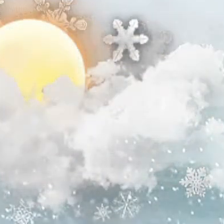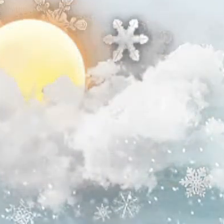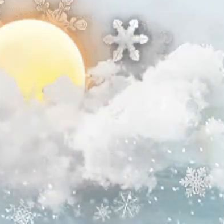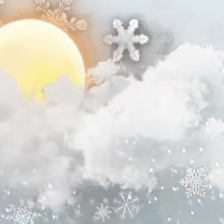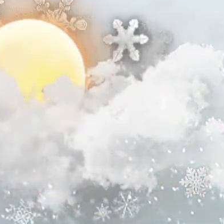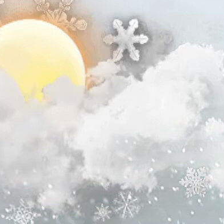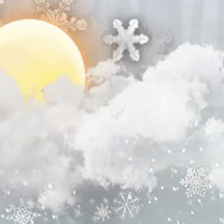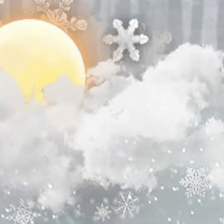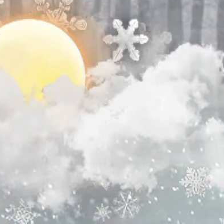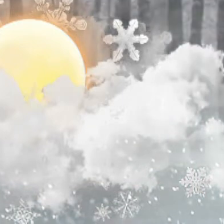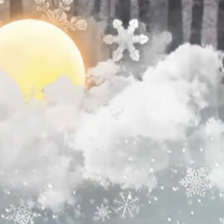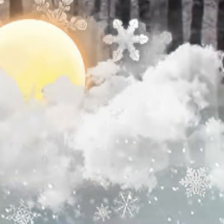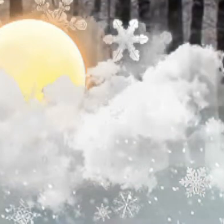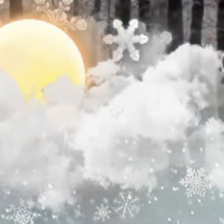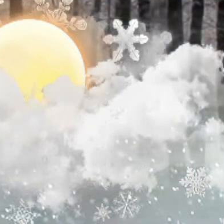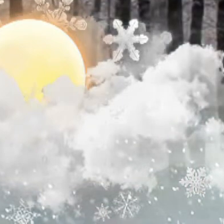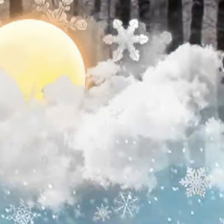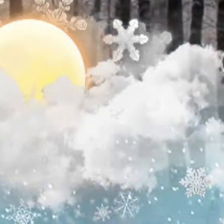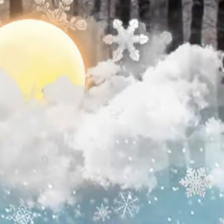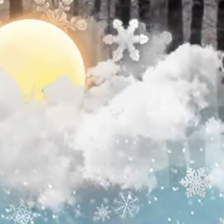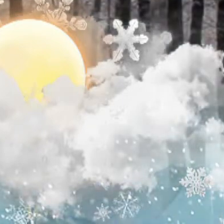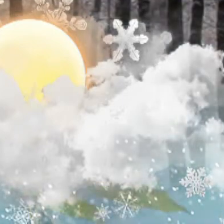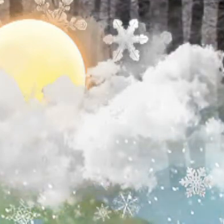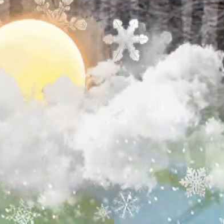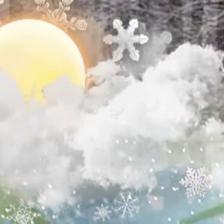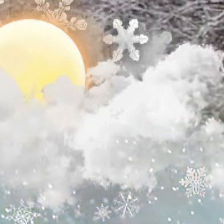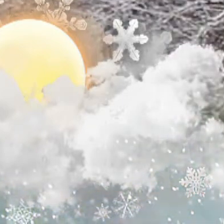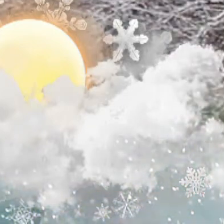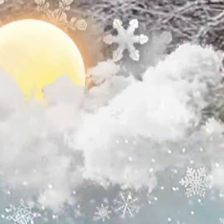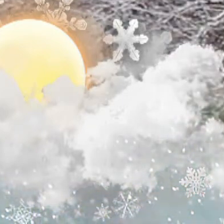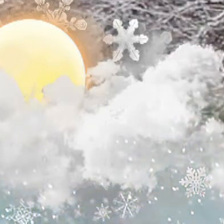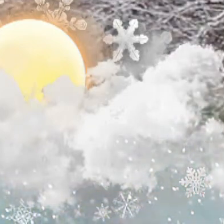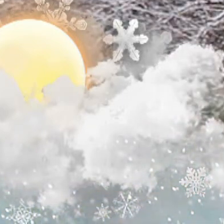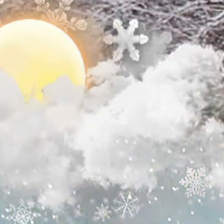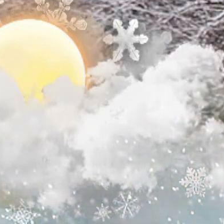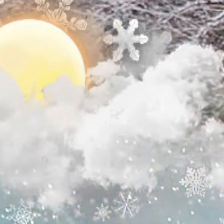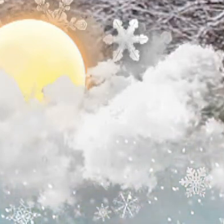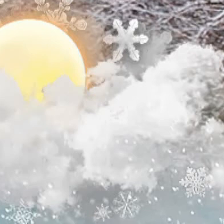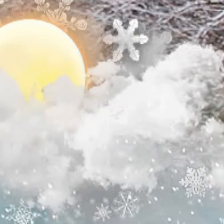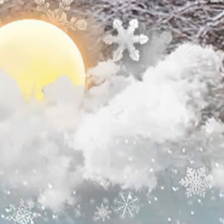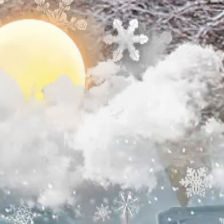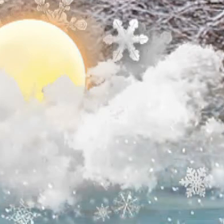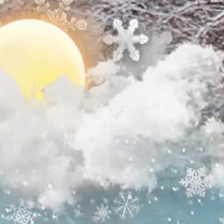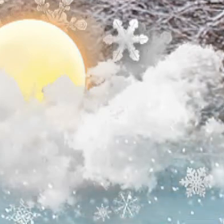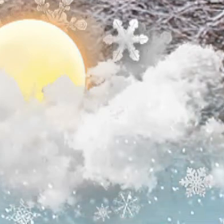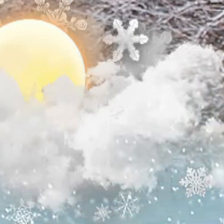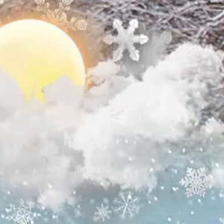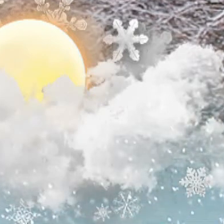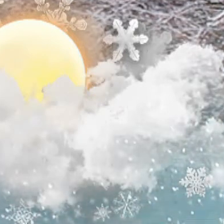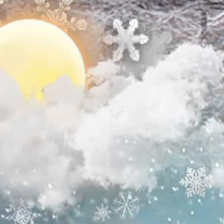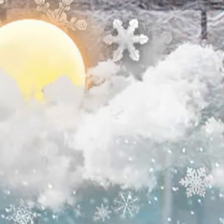и Дятлове каля 3 градусов морозу прогнозуется раницей, до плюс 2 будет днем и до минус 2